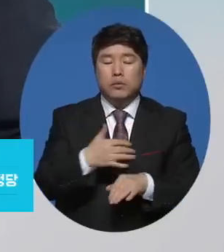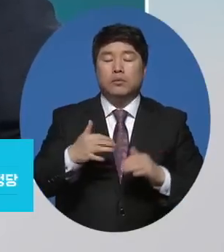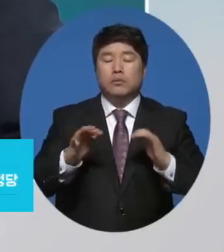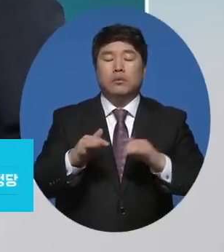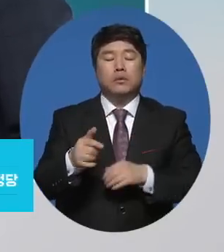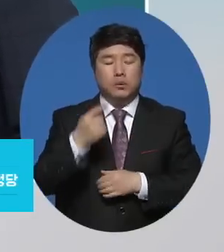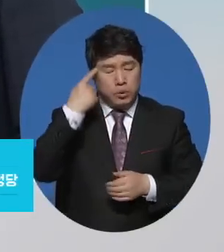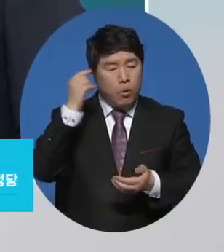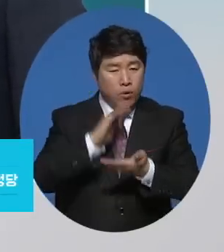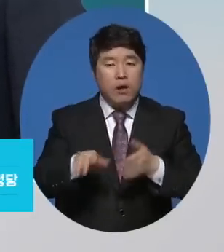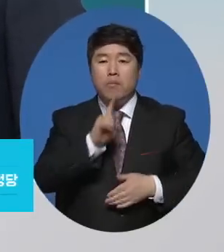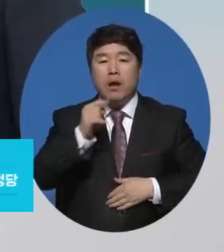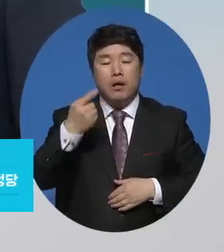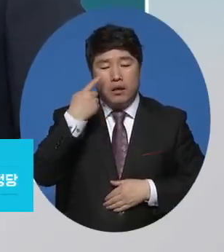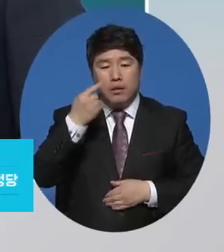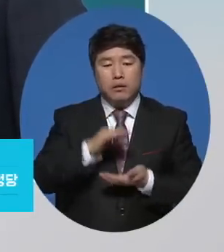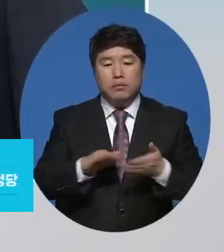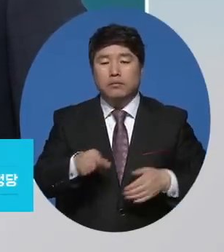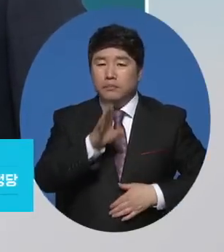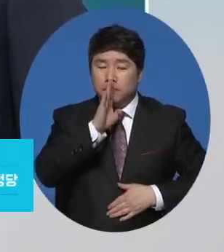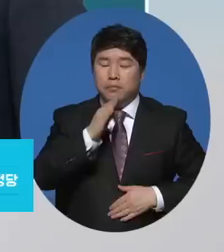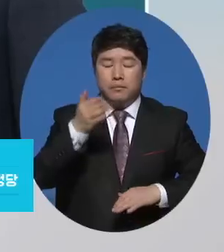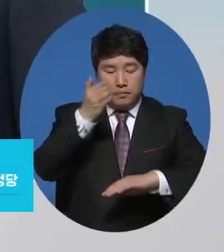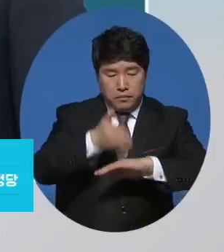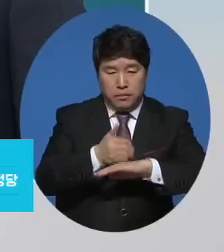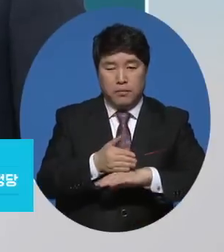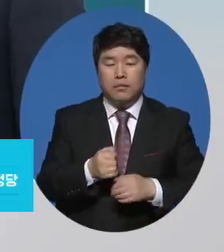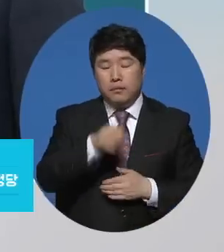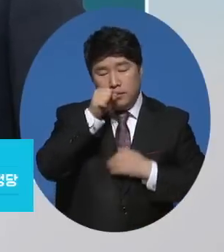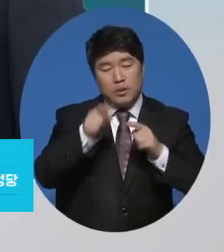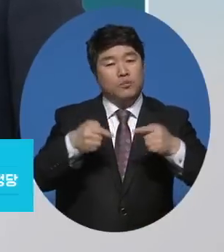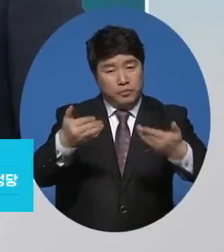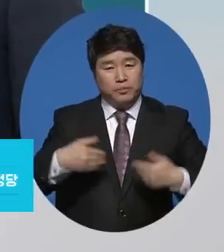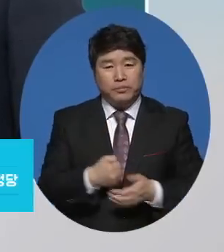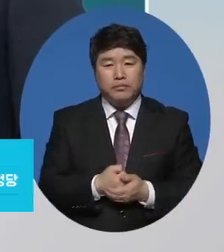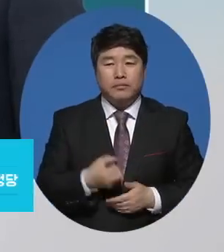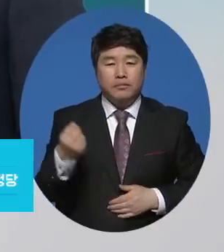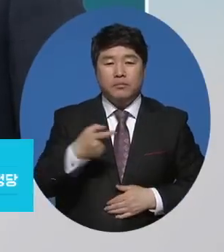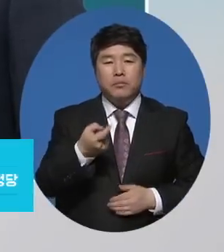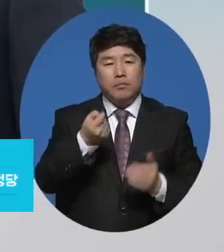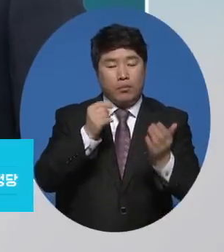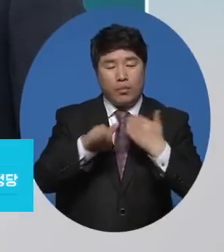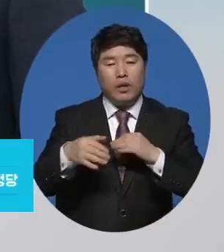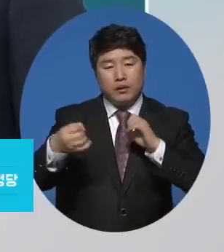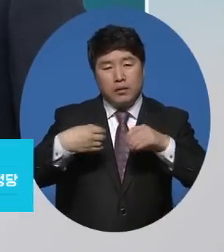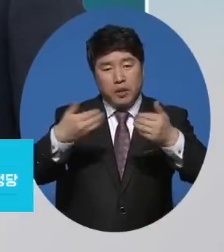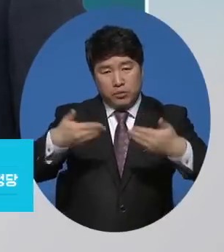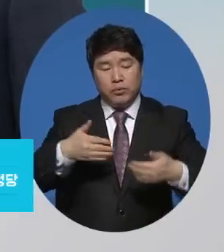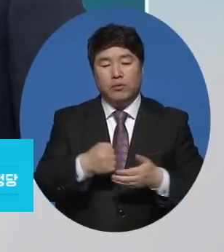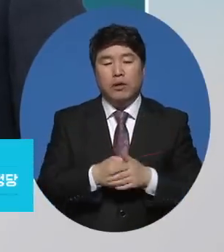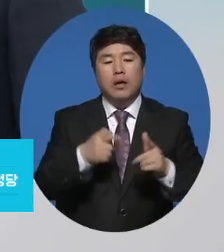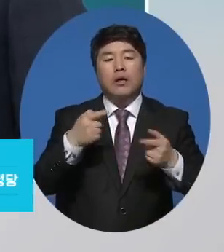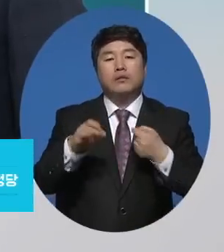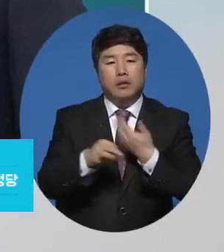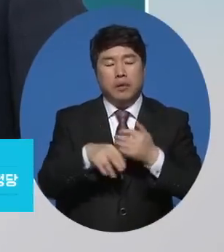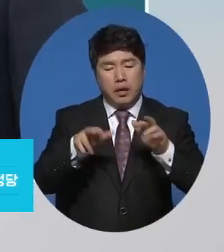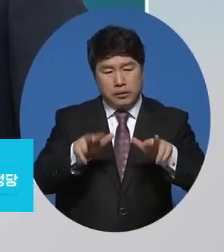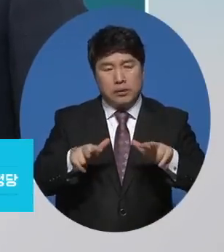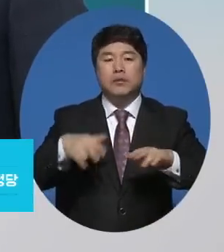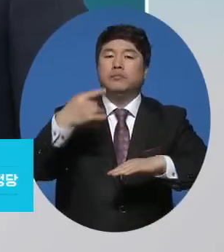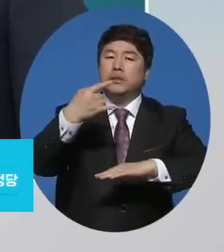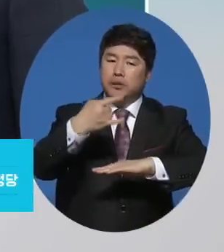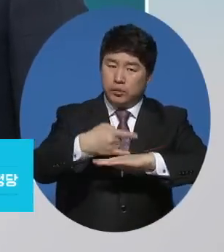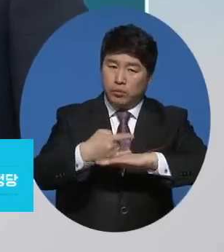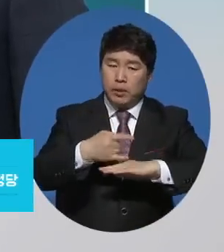한번 시원하게 말씀해 보십시오 아 정말 감사합니다 이렇게 기회를 주셔서 그리고 좀 있다 변을 좀 좀 해 주세요 예 그럼 지금이 정의롭다고